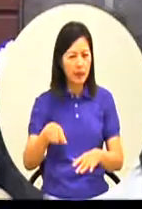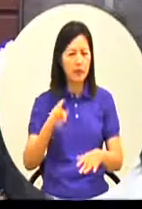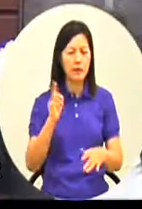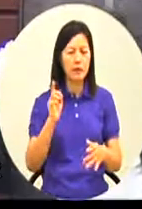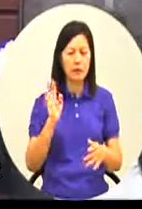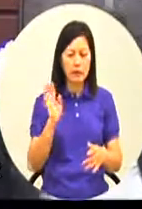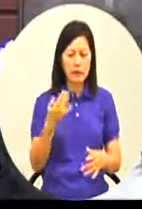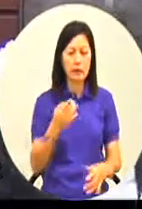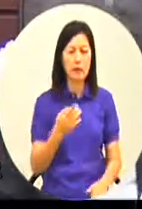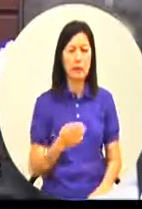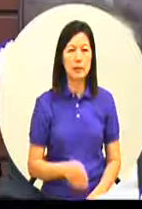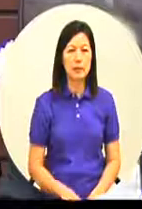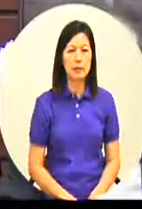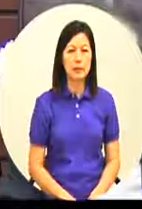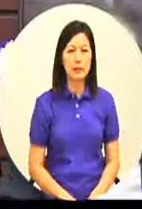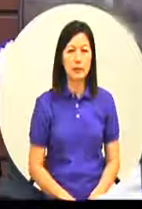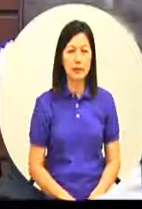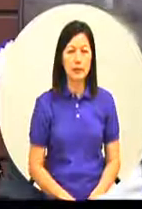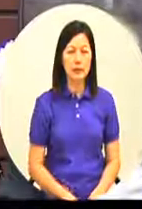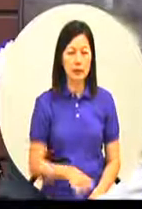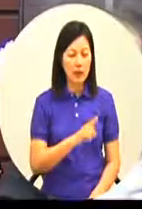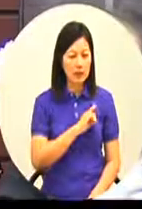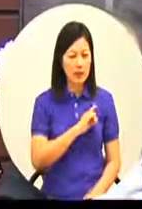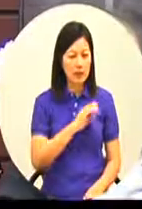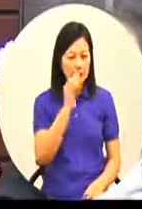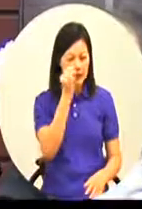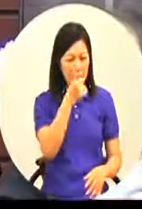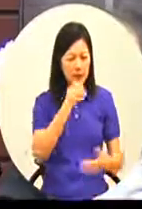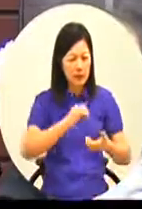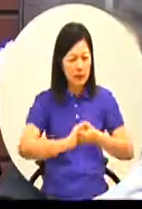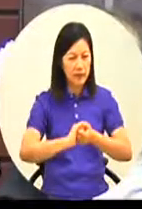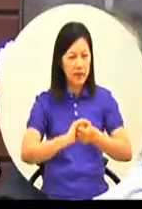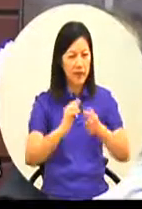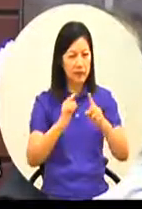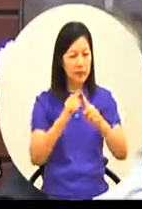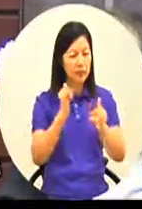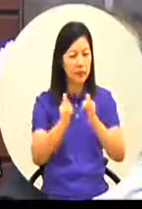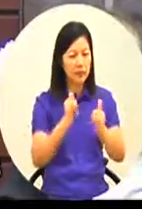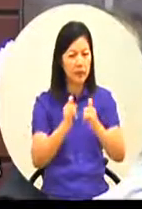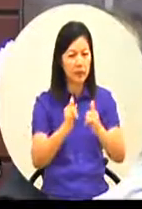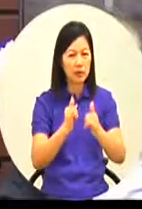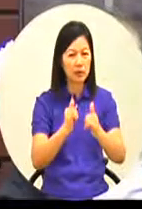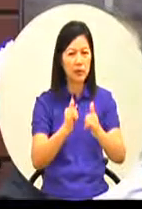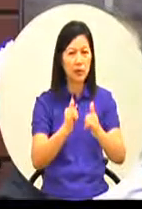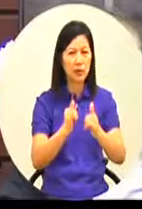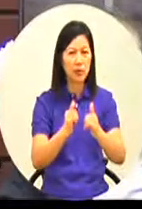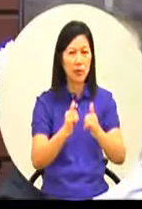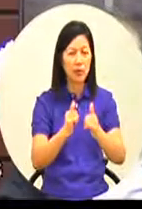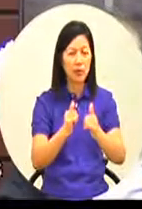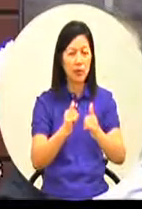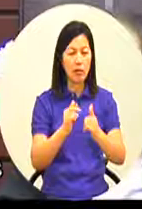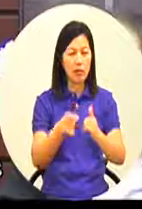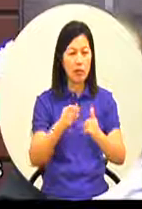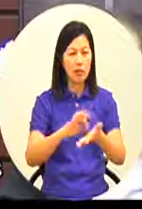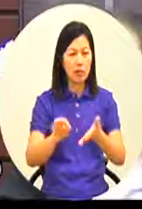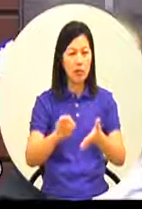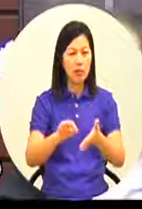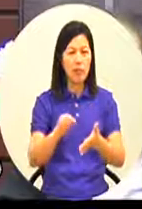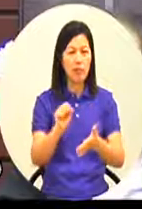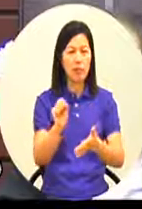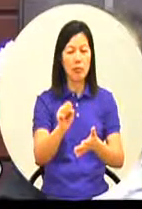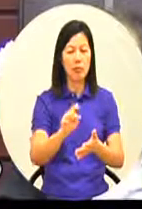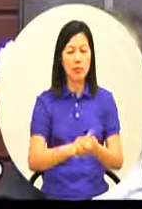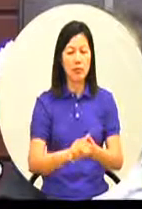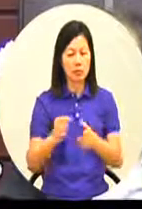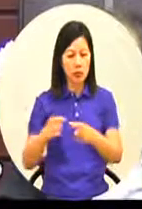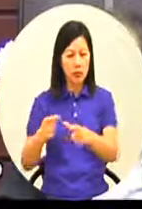你不能特定的人士来使用，就是不是特定的人士。而且你在公园绿地